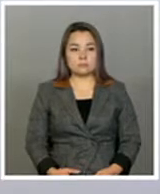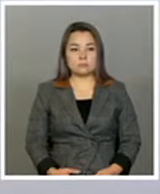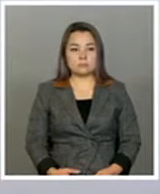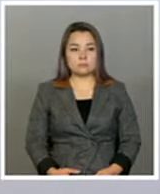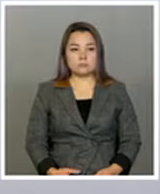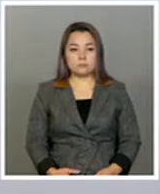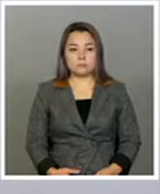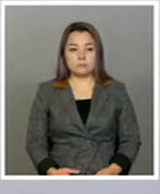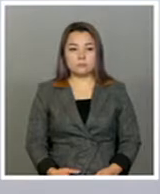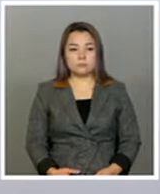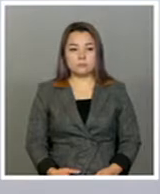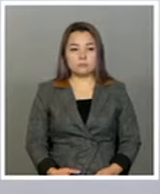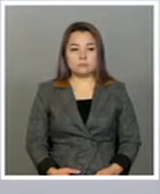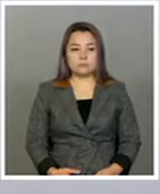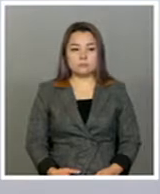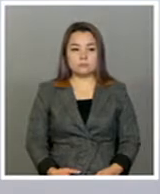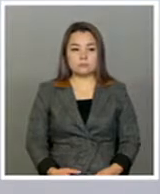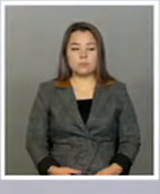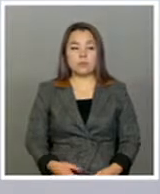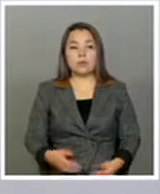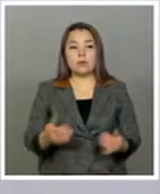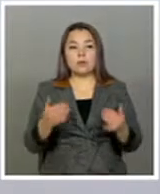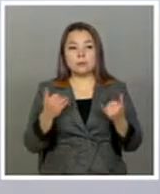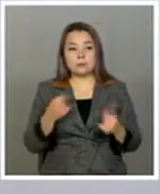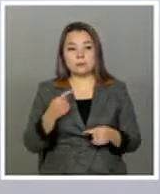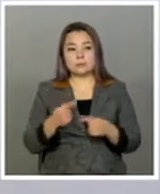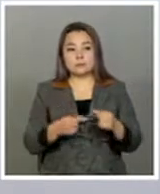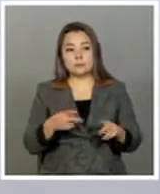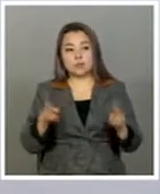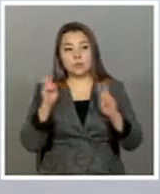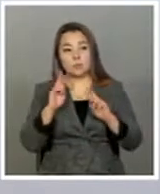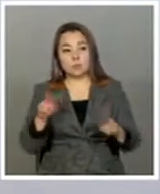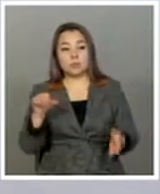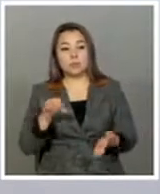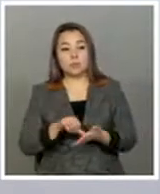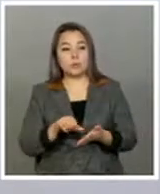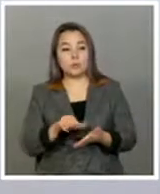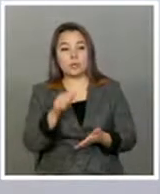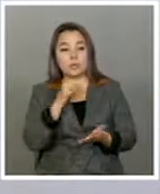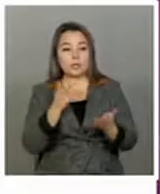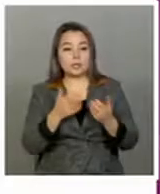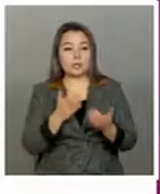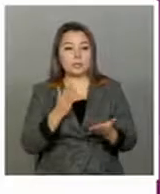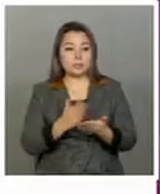прогрессия, міне еселікті таптық, енді келесі белгісіз мүшелерін есептейміз.